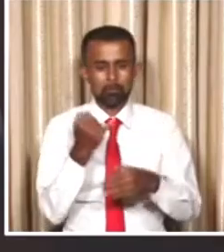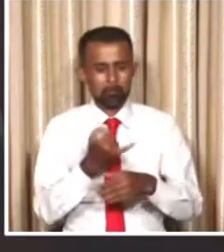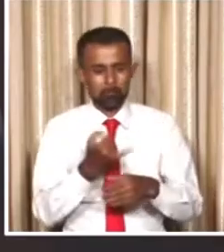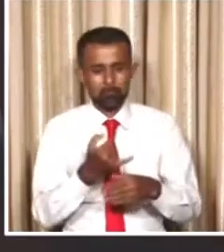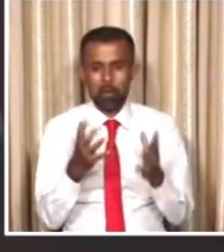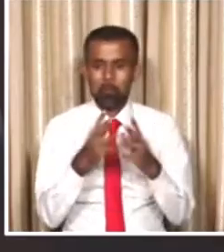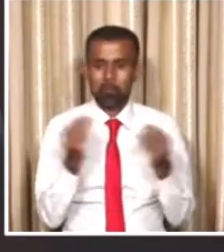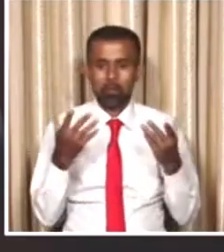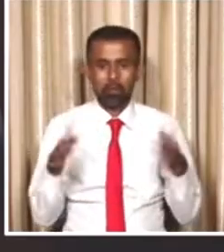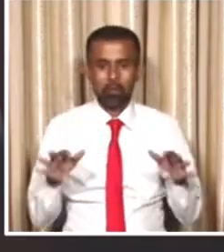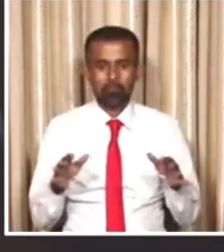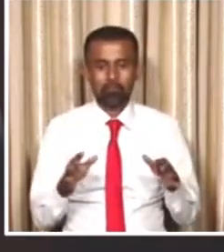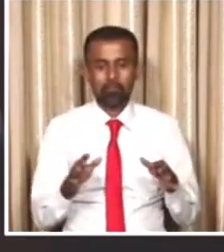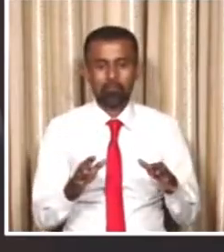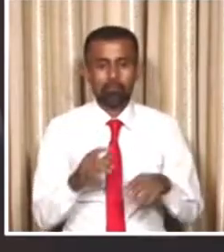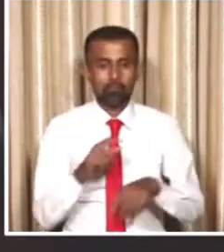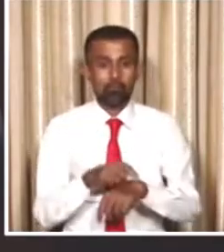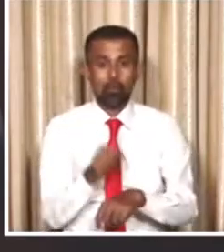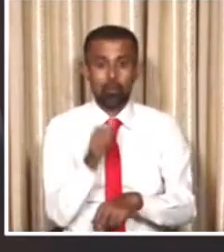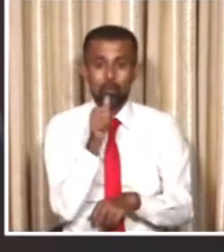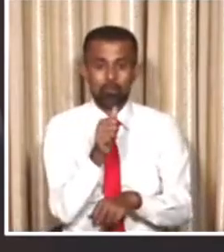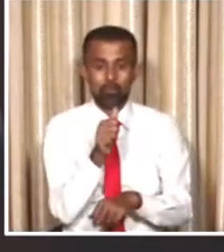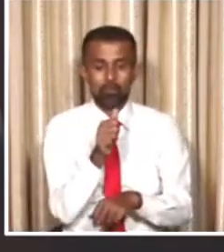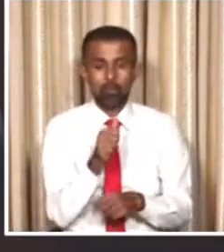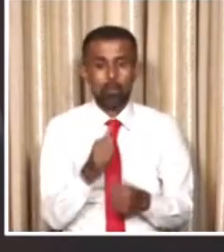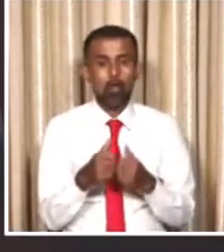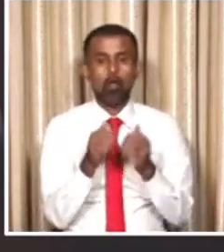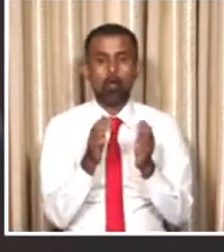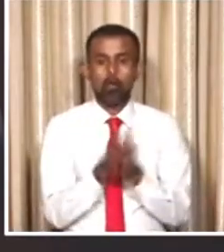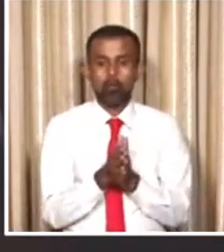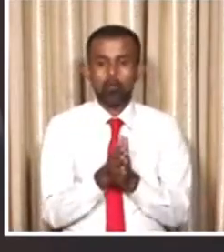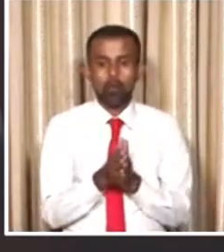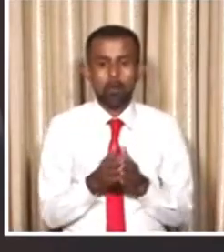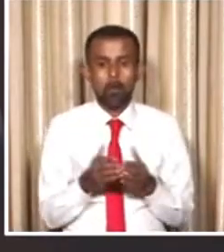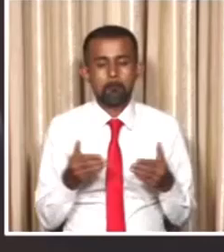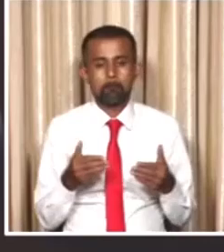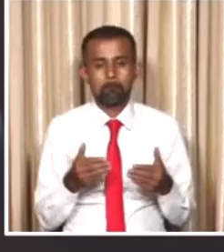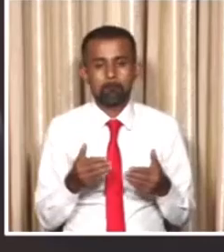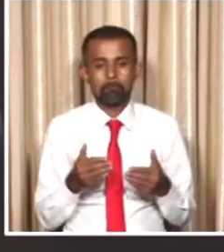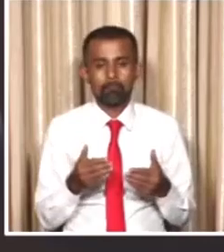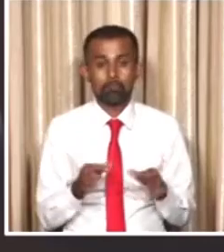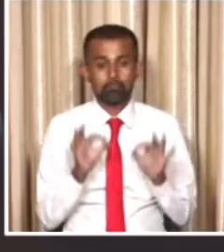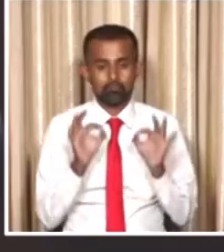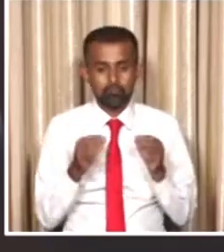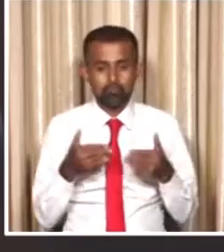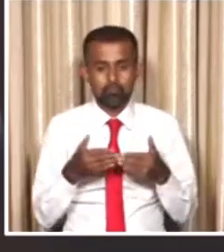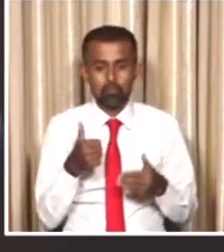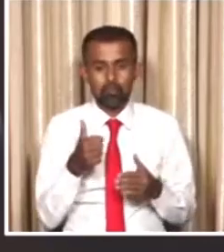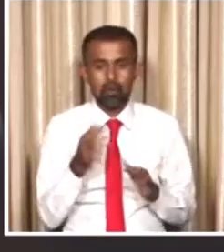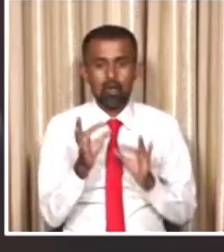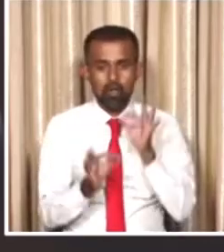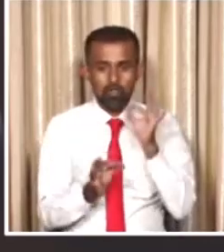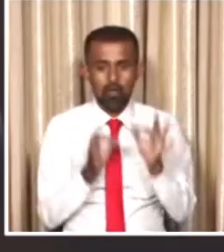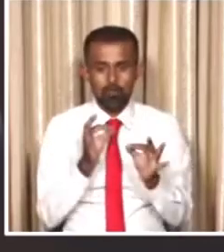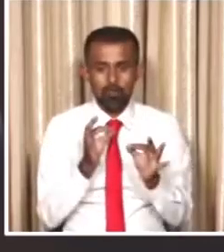ගිහිල්ලා සාමාන්‍යයෙන් කාලේ හොඳ වෙනකොට හැම දෙයක්ම හොඳ වෙනවා කියලා කතාවක්